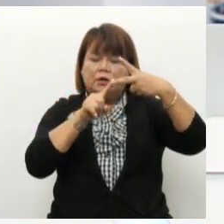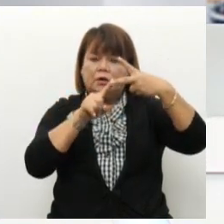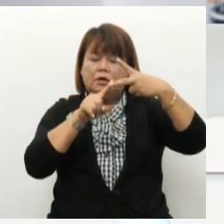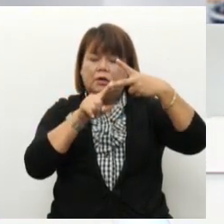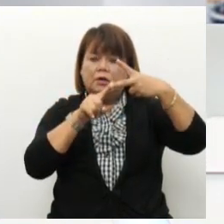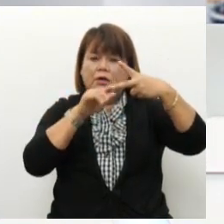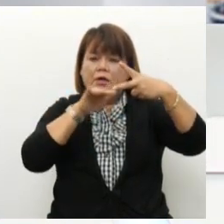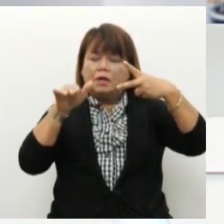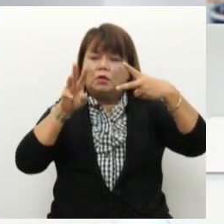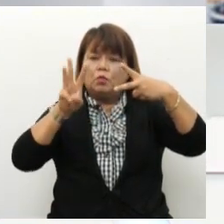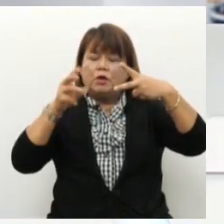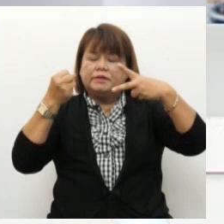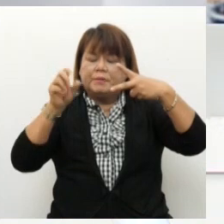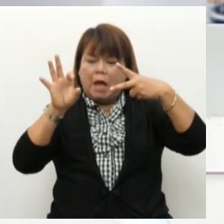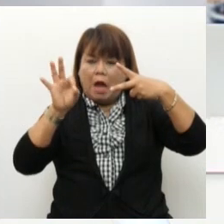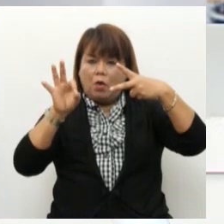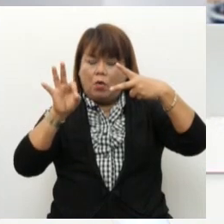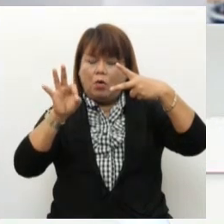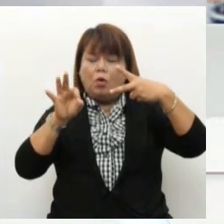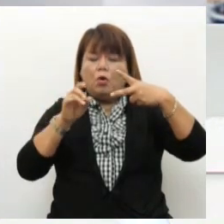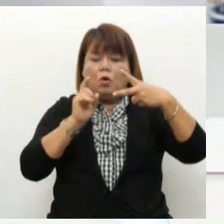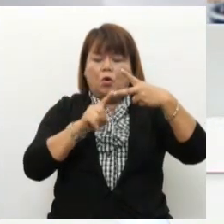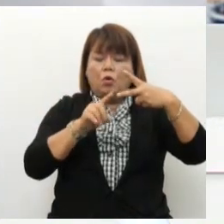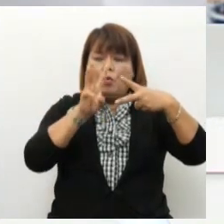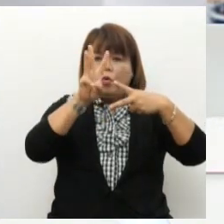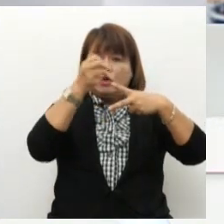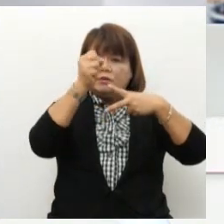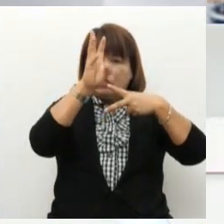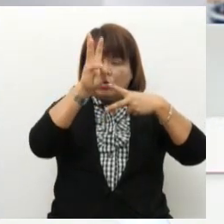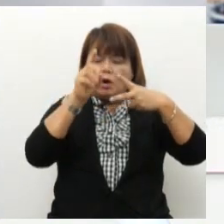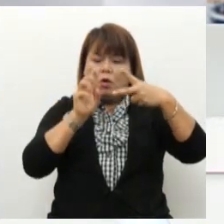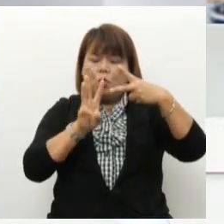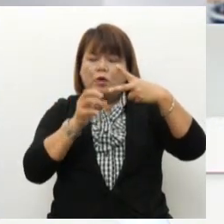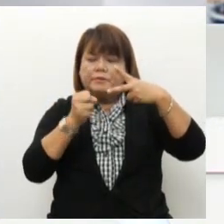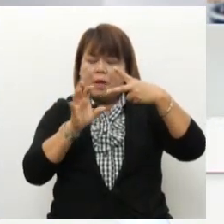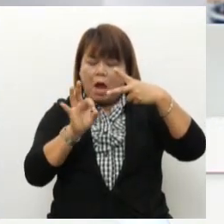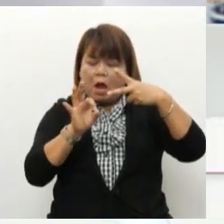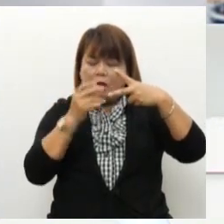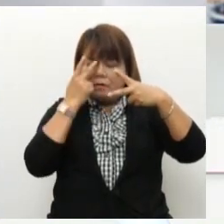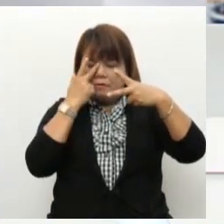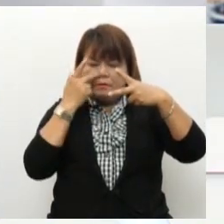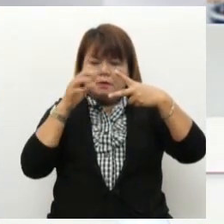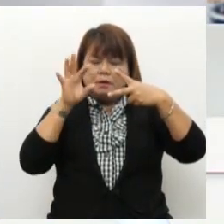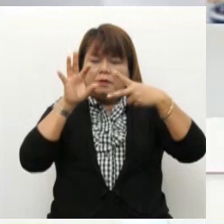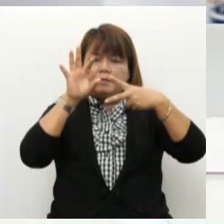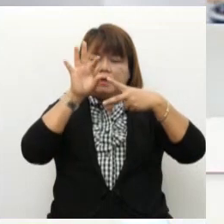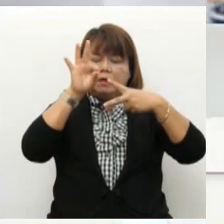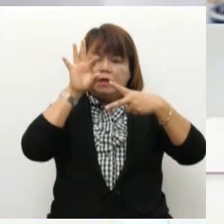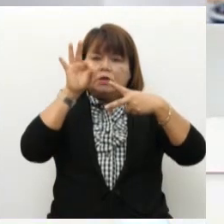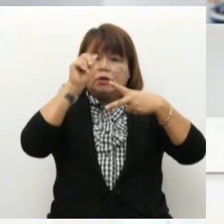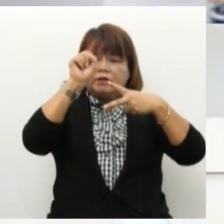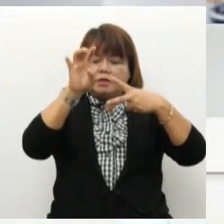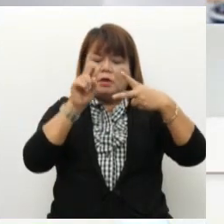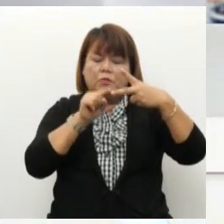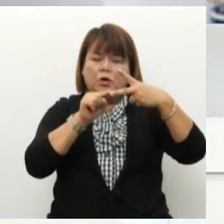ฑ์ว19ซึ่งคือว16กับว19ว16จะเป็นเรื่องของการคัดเลือกโดยการสอบส่วนว19ก็